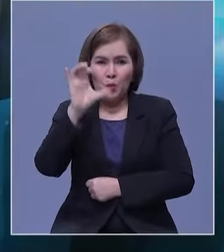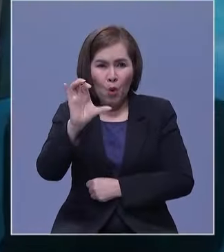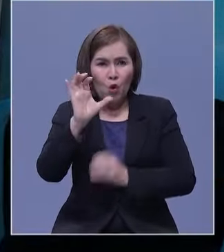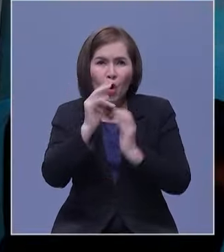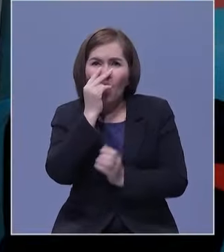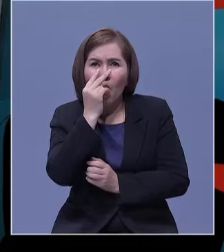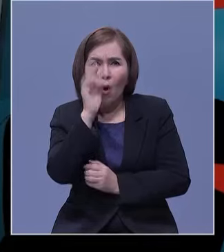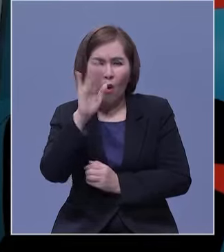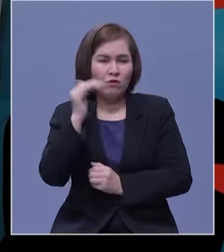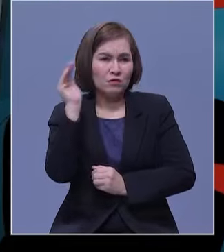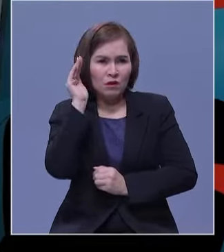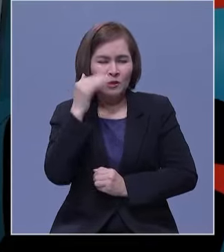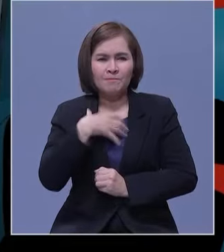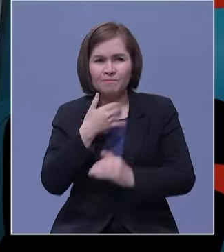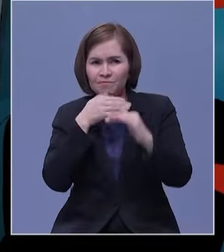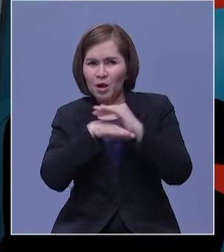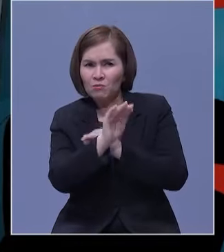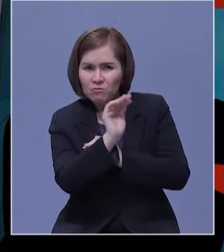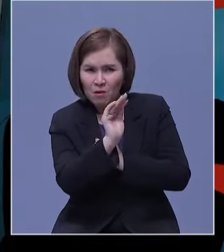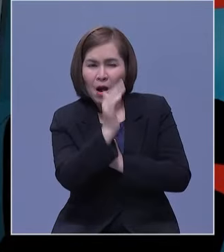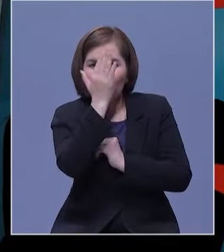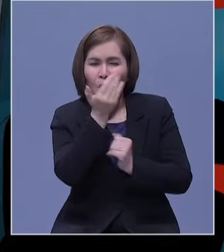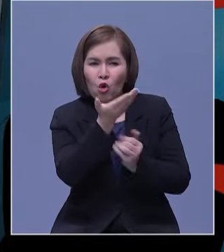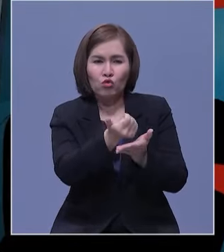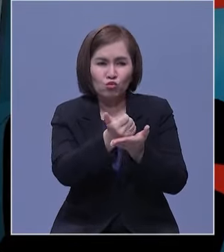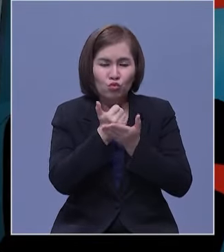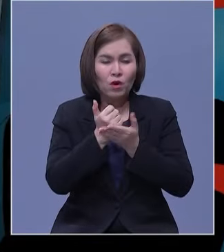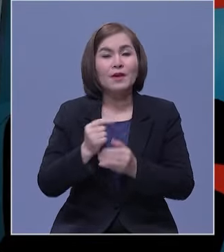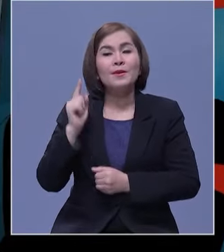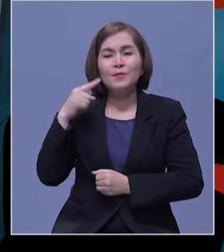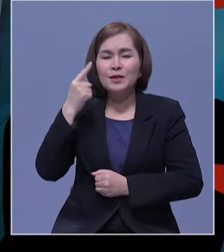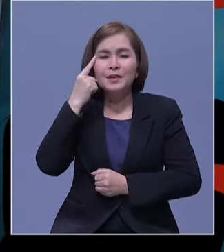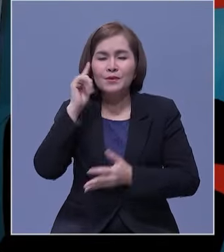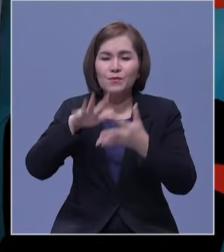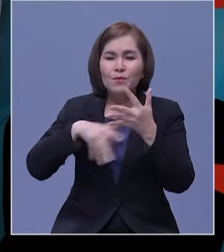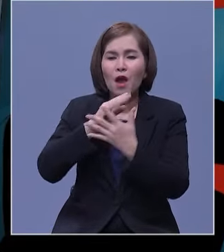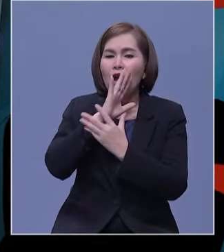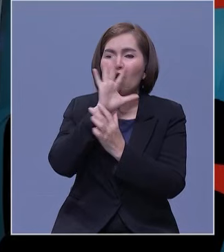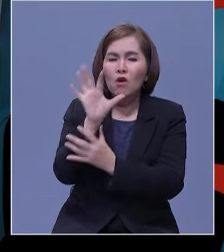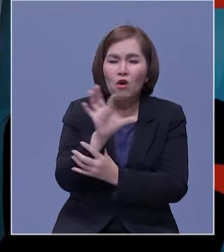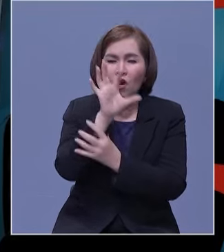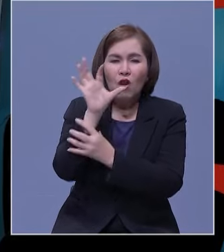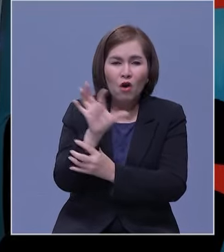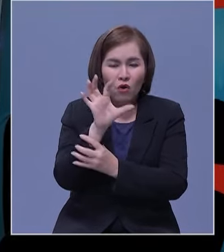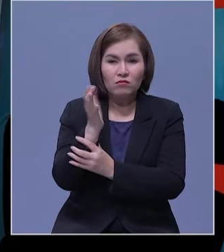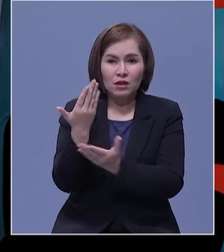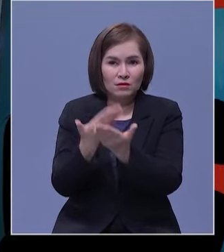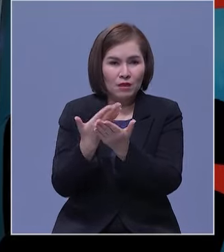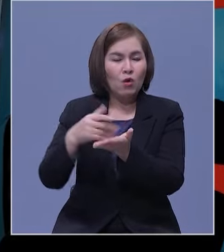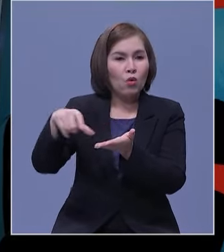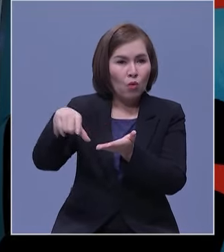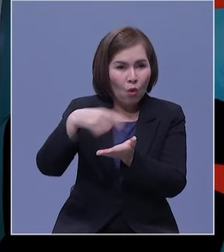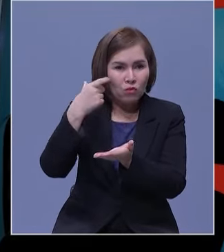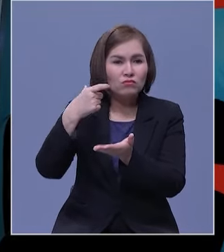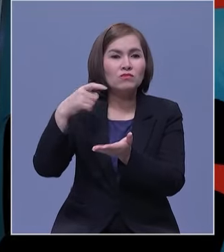หลงเชื่อติดต่อไปหาค่ะตัวของนางสาวธิติมนเองก็ใช้กลอุบายต่างต่างๆหลอกลวงให้ผู้เสียหายเนี่ยโอนเงิน